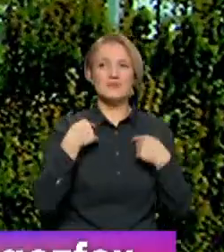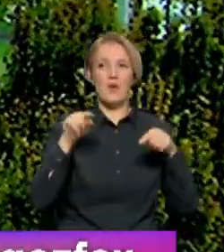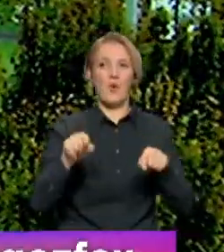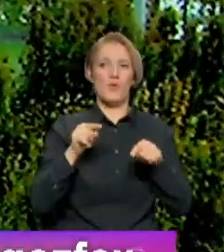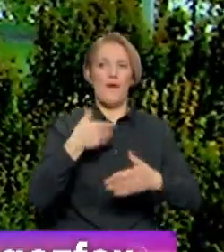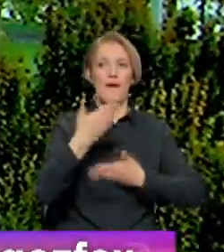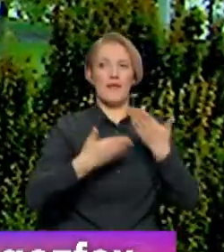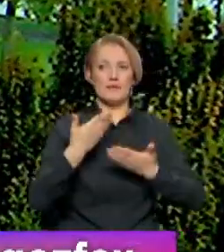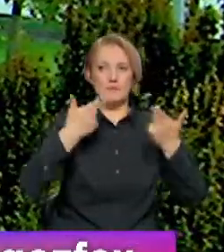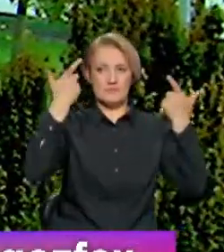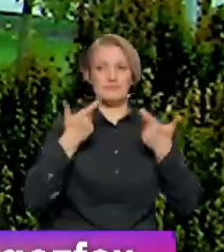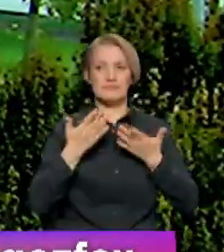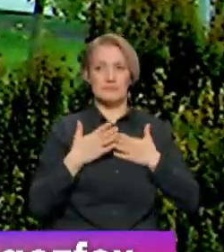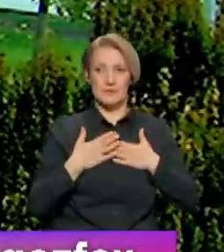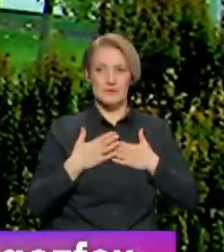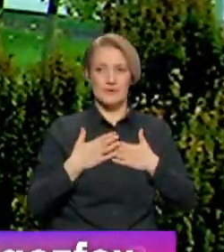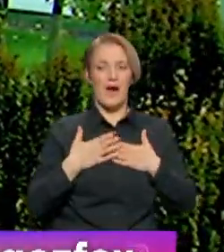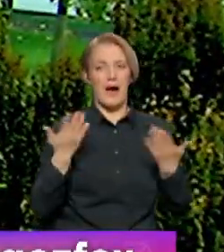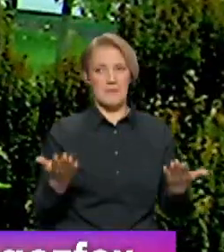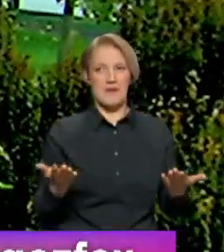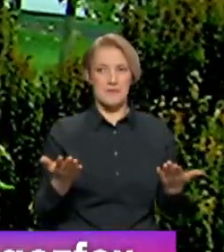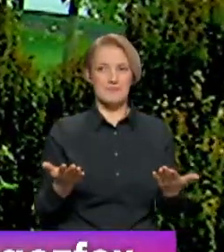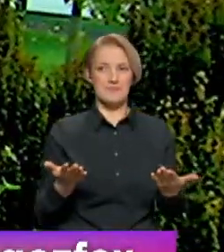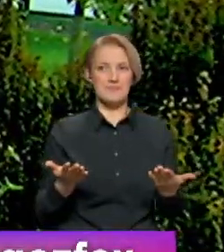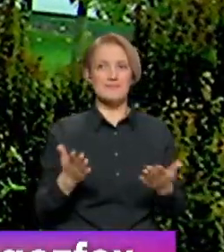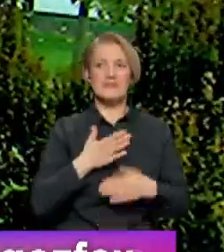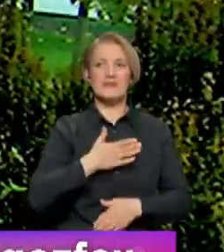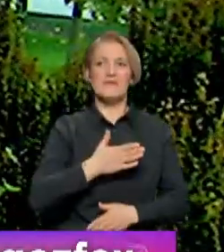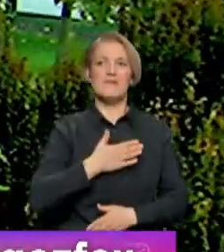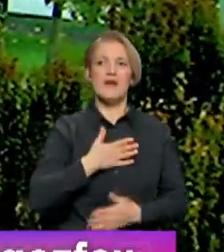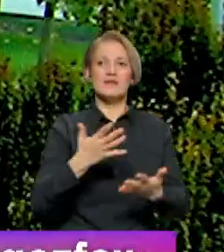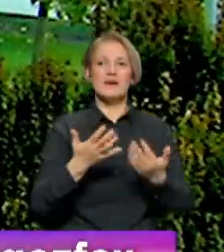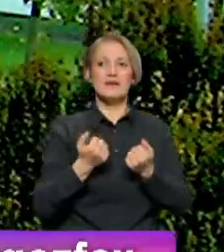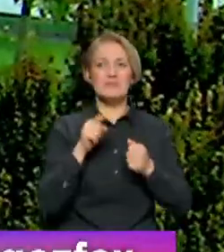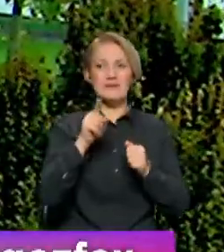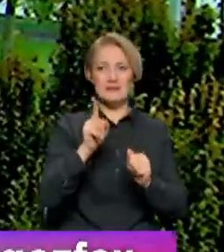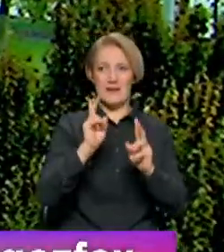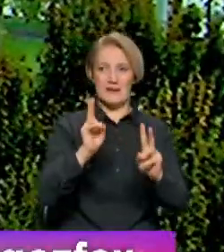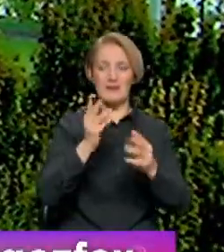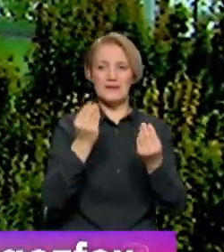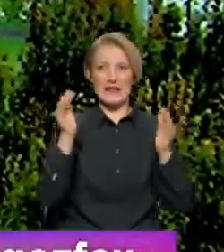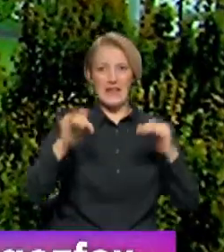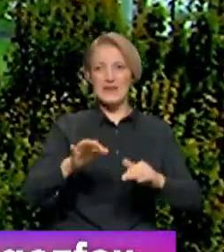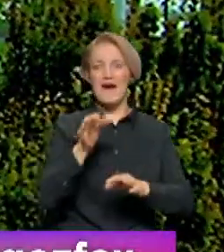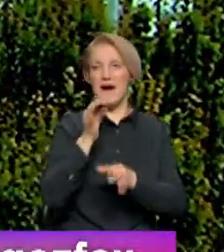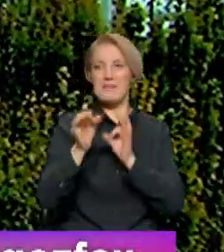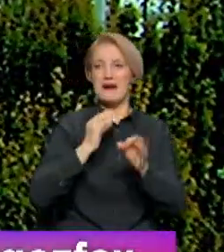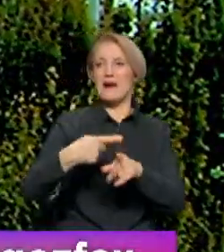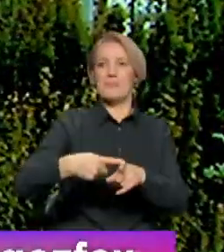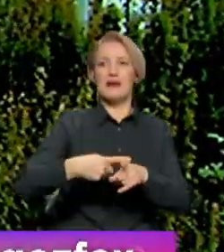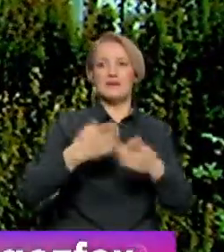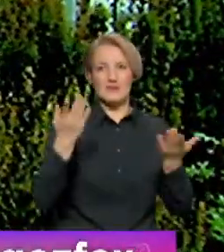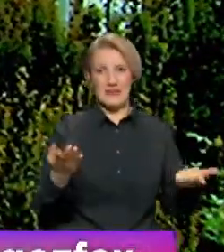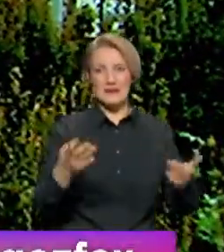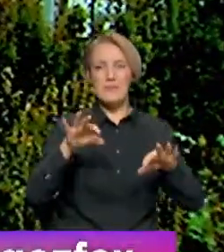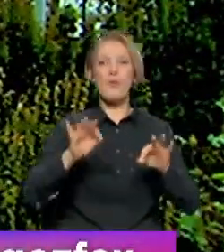de onu aktarmakla yükümlüyüz ama nefes alacağınız Size iyi gelecek haberlerde paylaşacağız Ayten Hanım